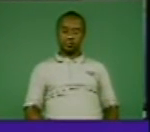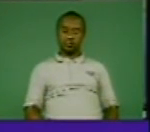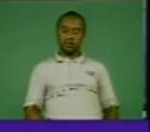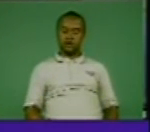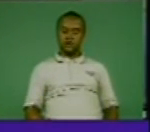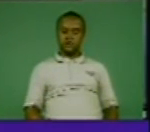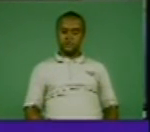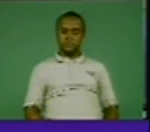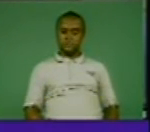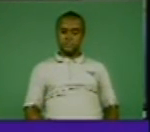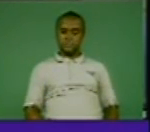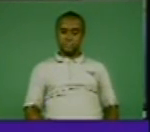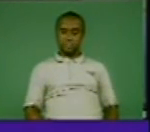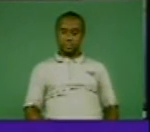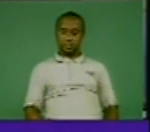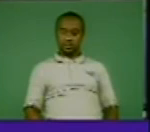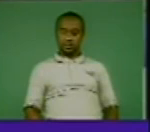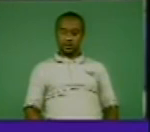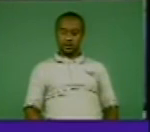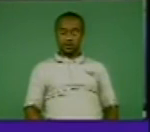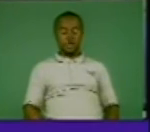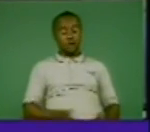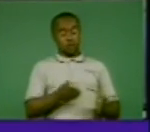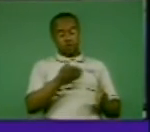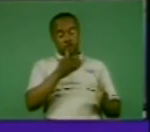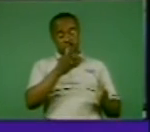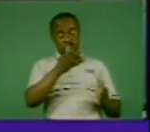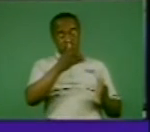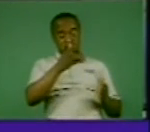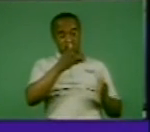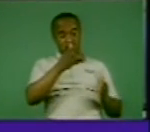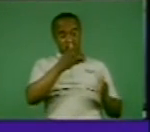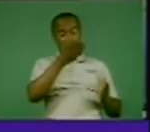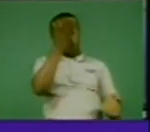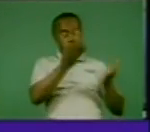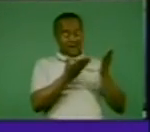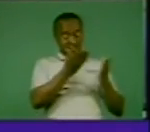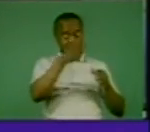hadi kura 146 wastani wa chini na kura 147 kwa wastani wa juu.